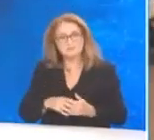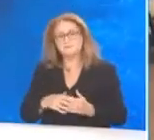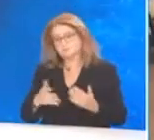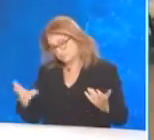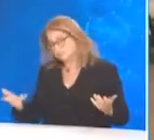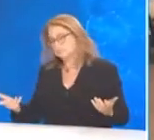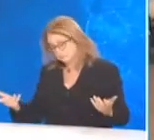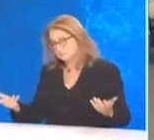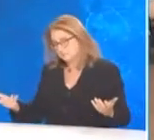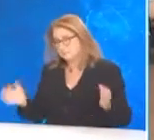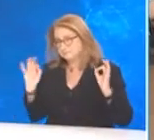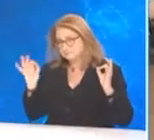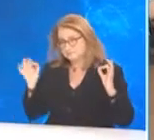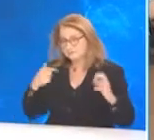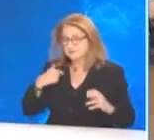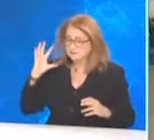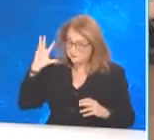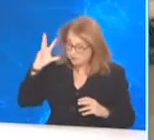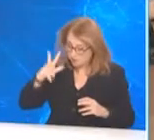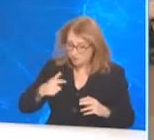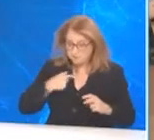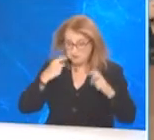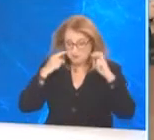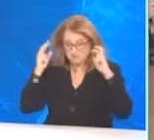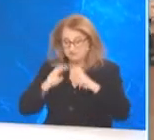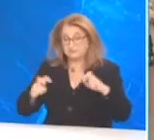Προφανώς, καθημερινά μελετάμε